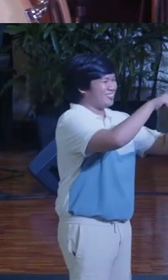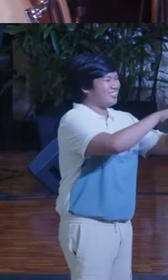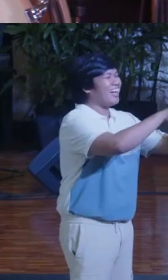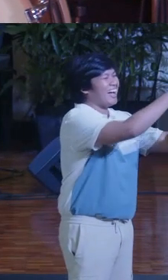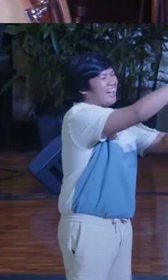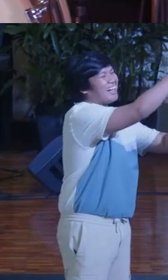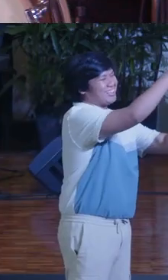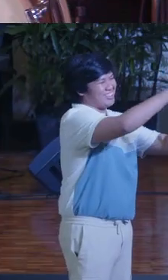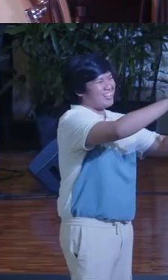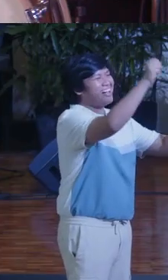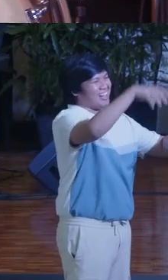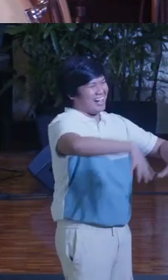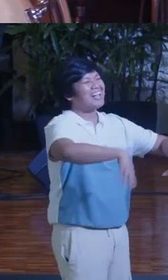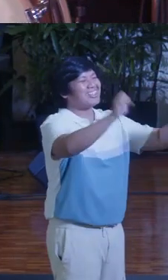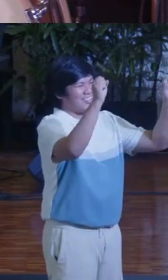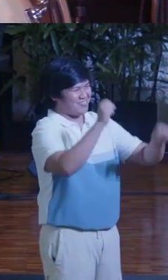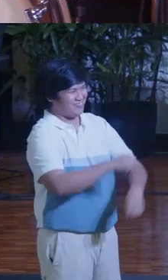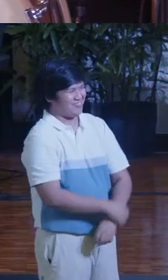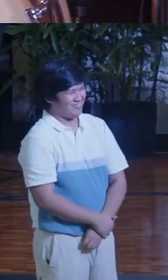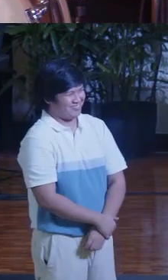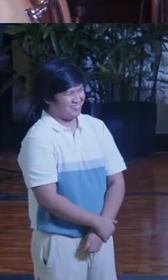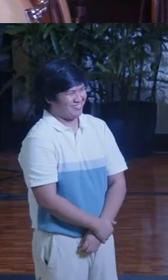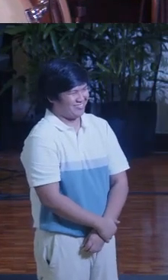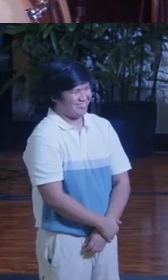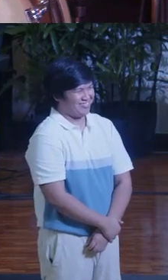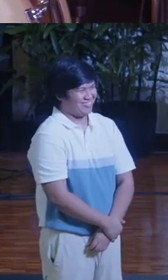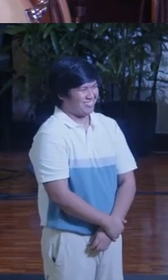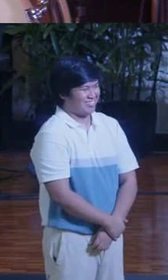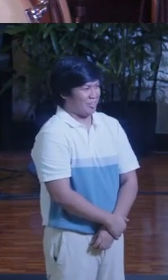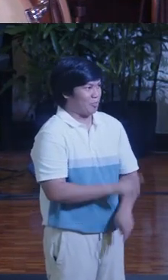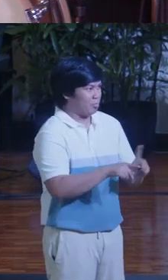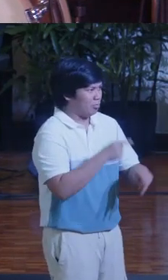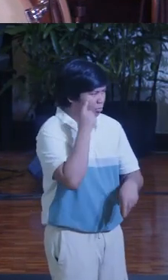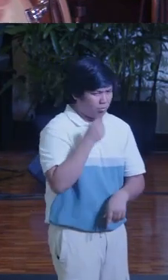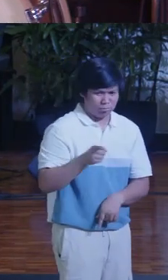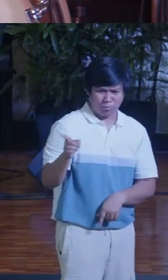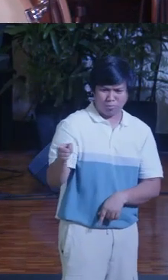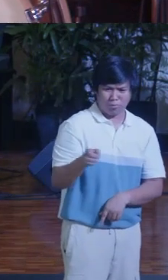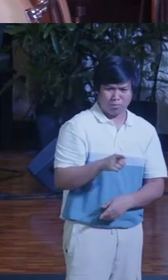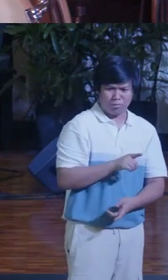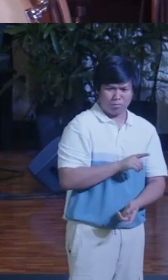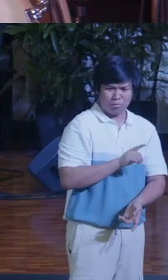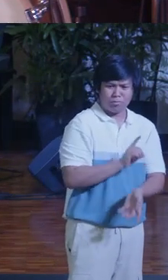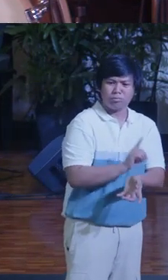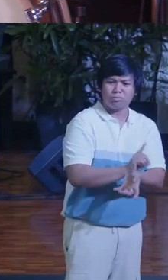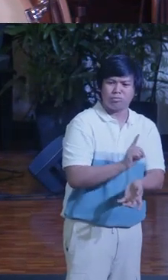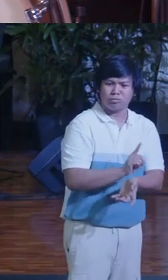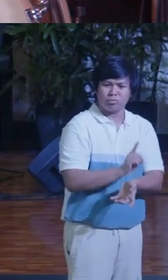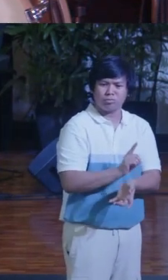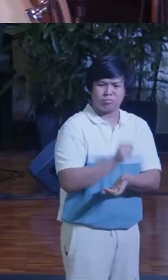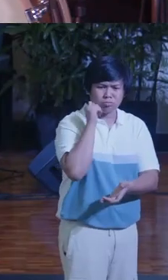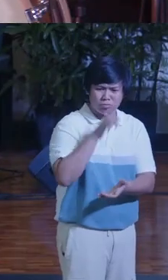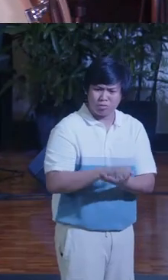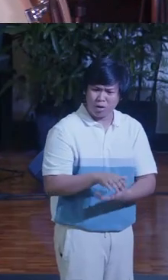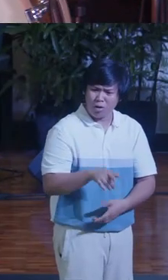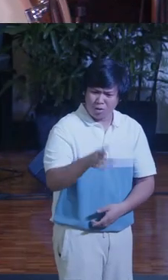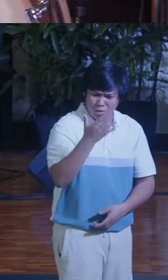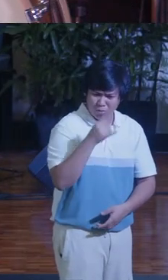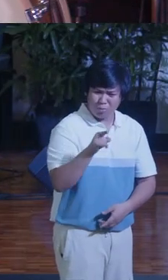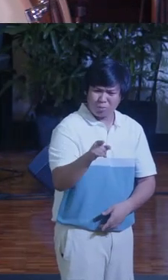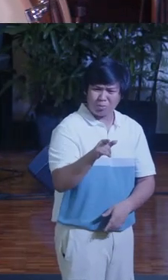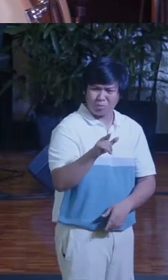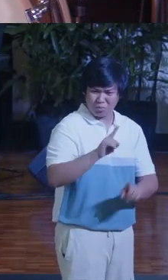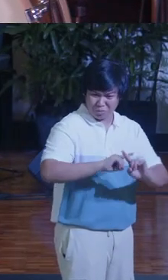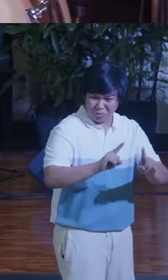Mas nakakatawa pagkagaling sa kanya. No? Tayo mga kapatid, hindi po tayo natural children ng ating Panginoon.